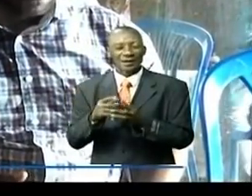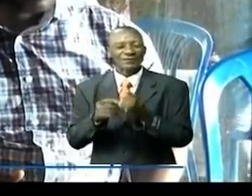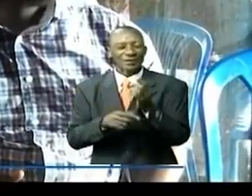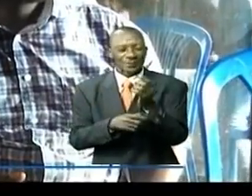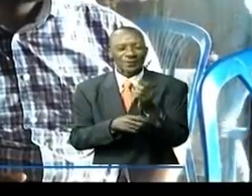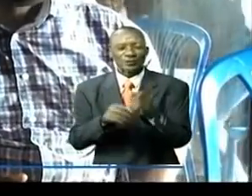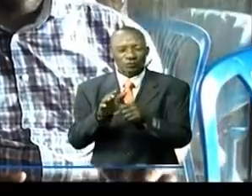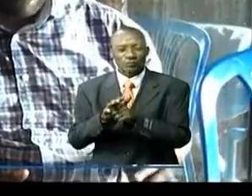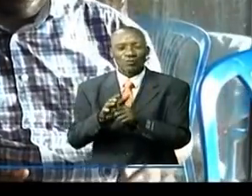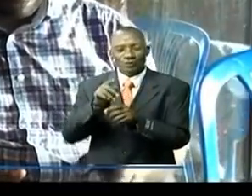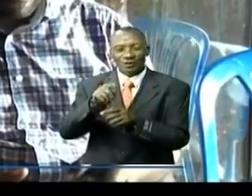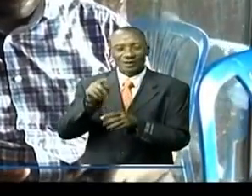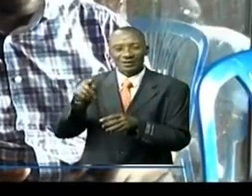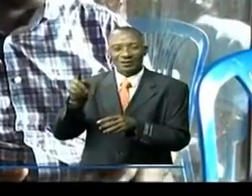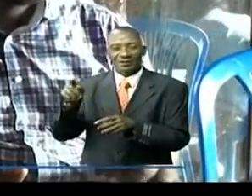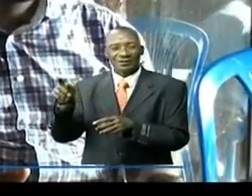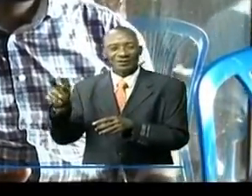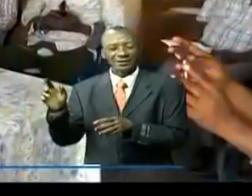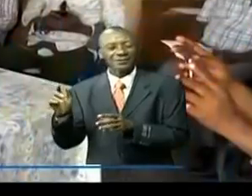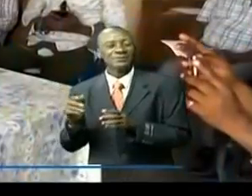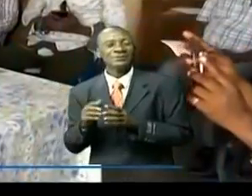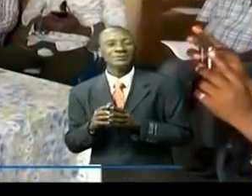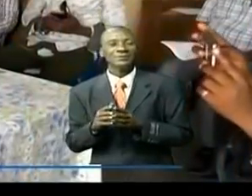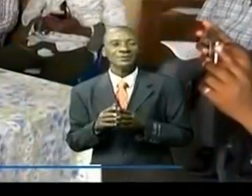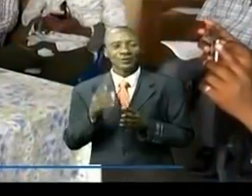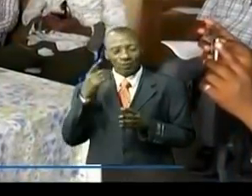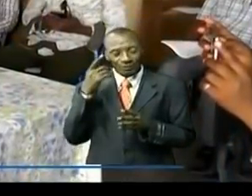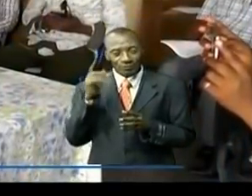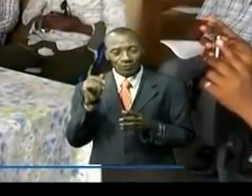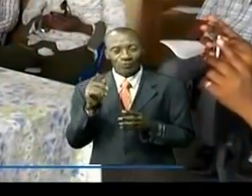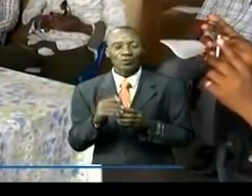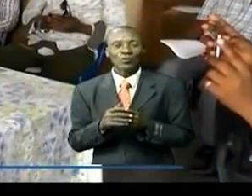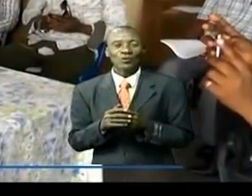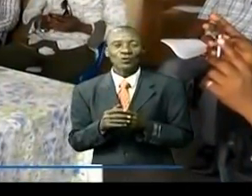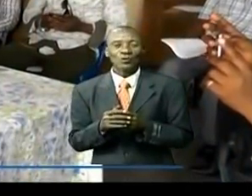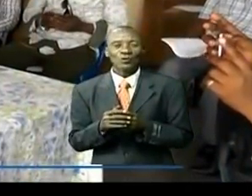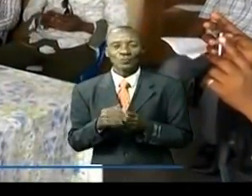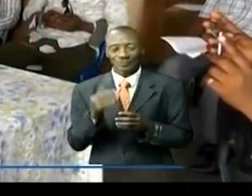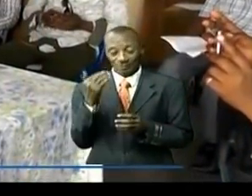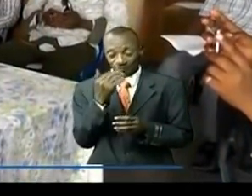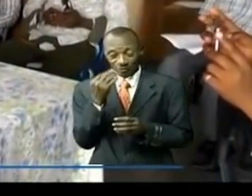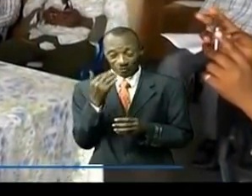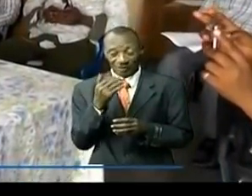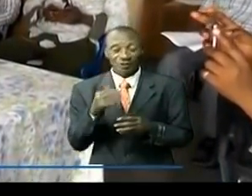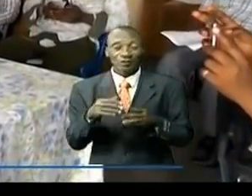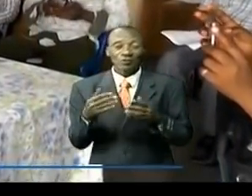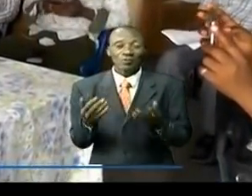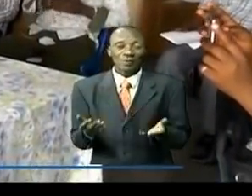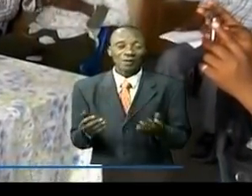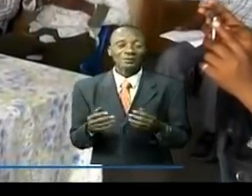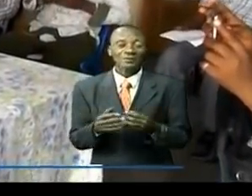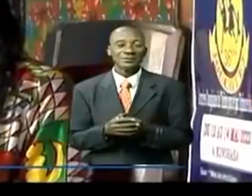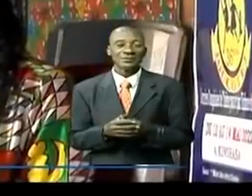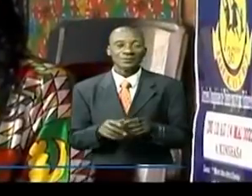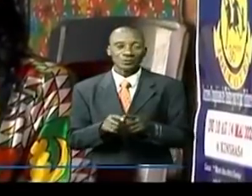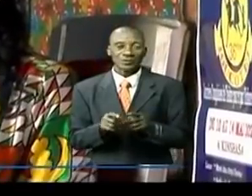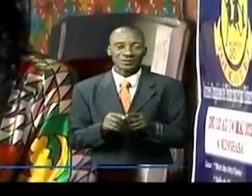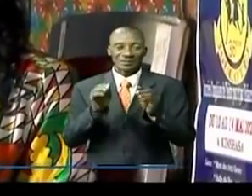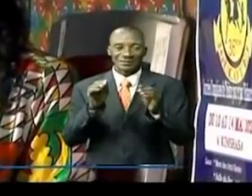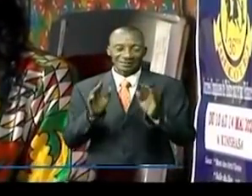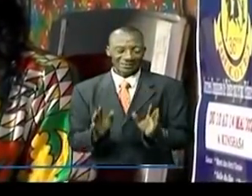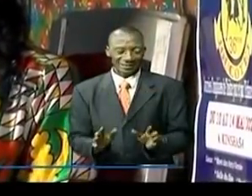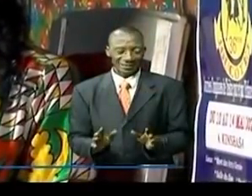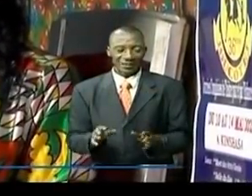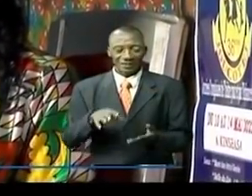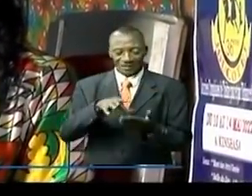été sélectionnés pour démontrer des talents dont disposent les professionnels, les élèves et les orphelins venus de tous les horizons du